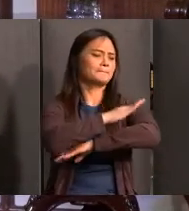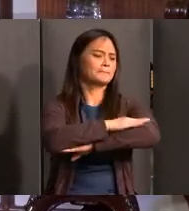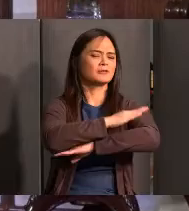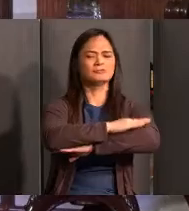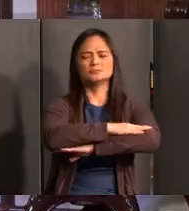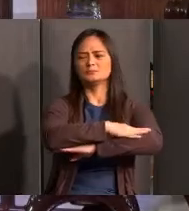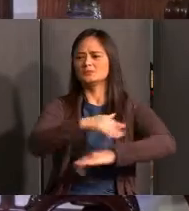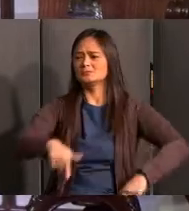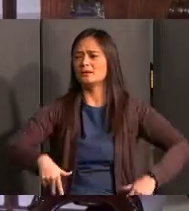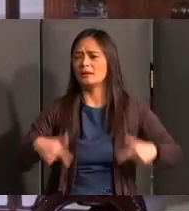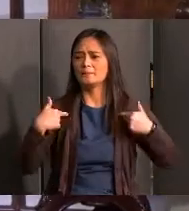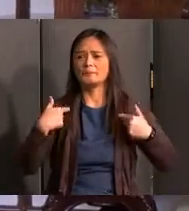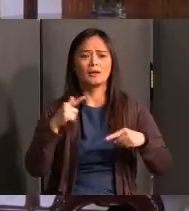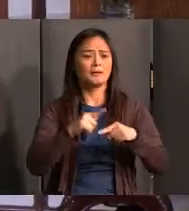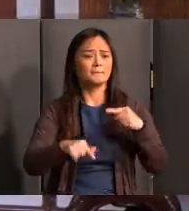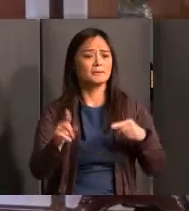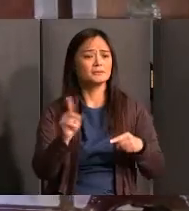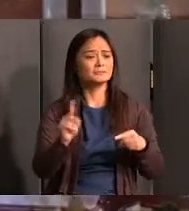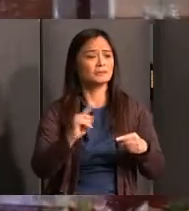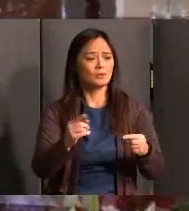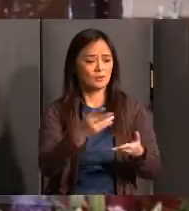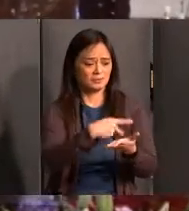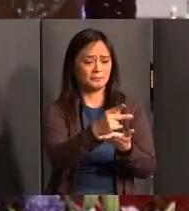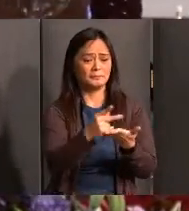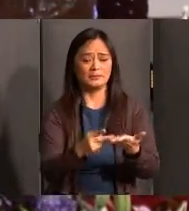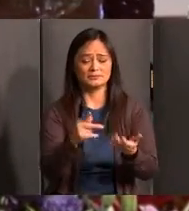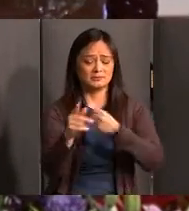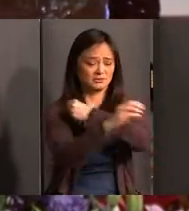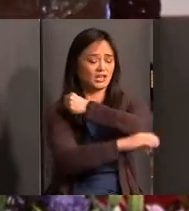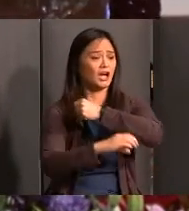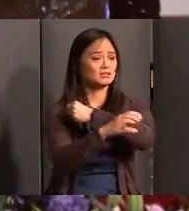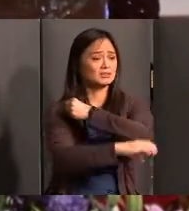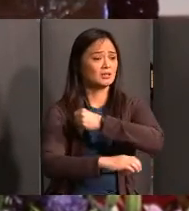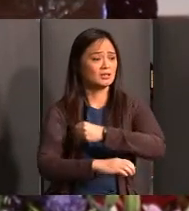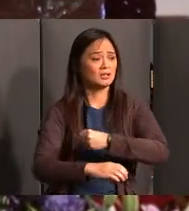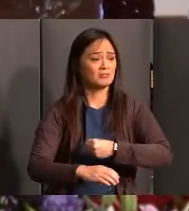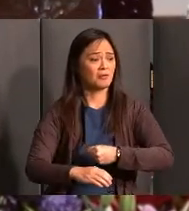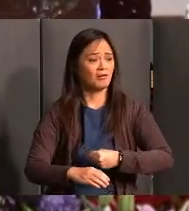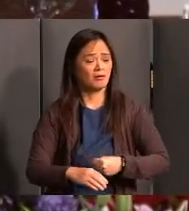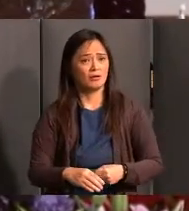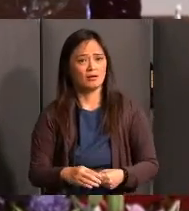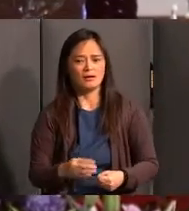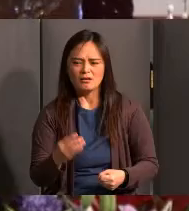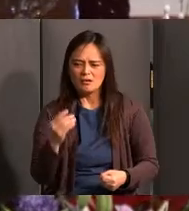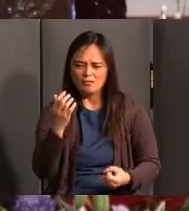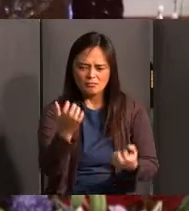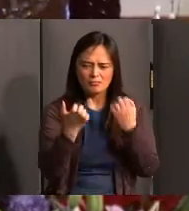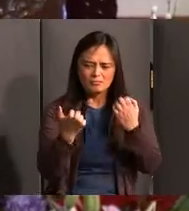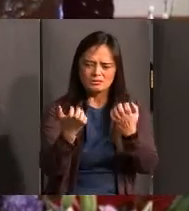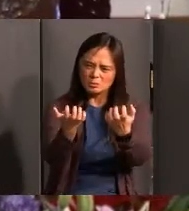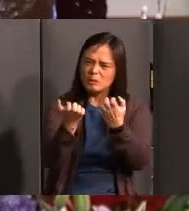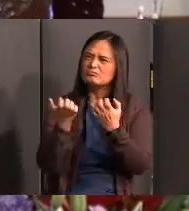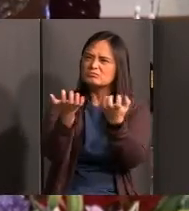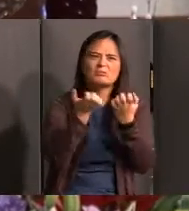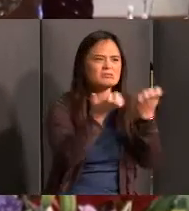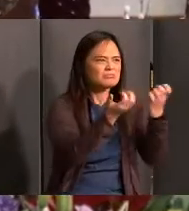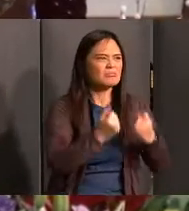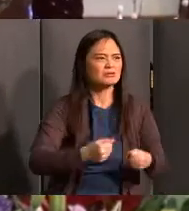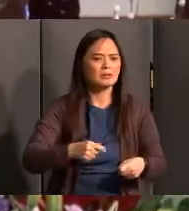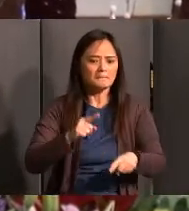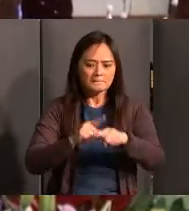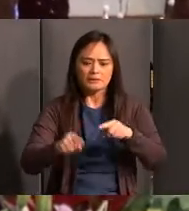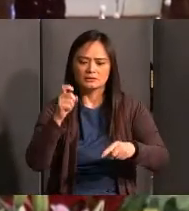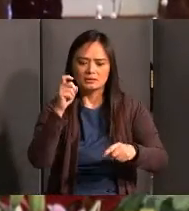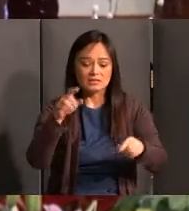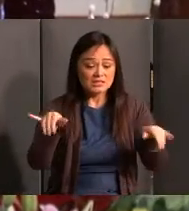Hindi, ayaw natin eh. Kasi pakabig tayo lahat. Samantalang ang dapat, we please Him. We please